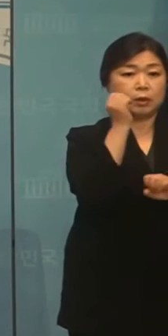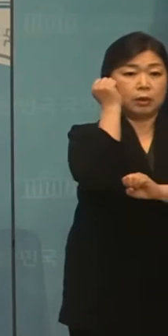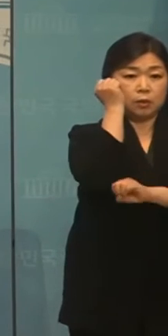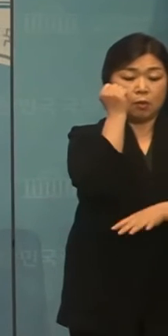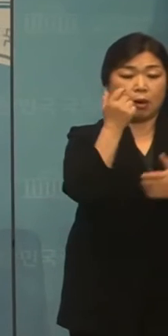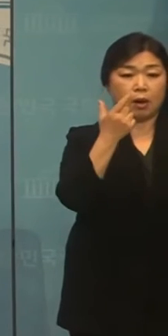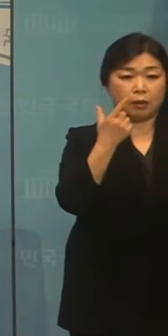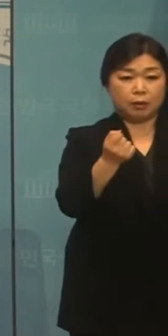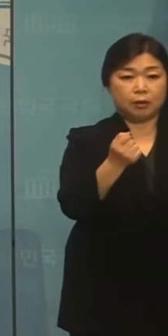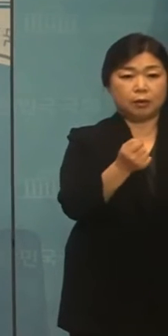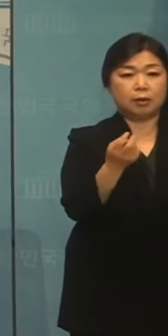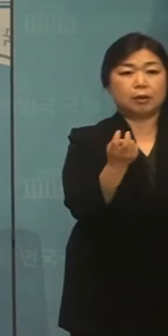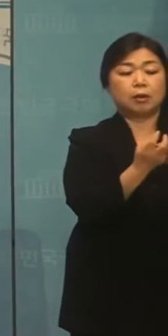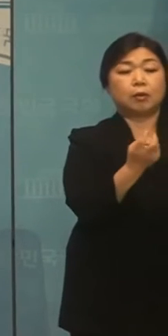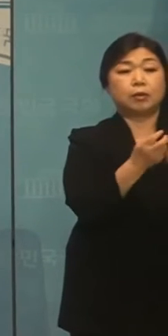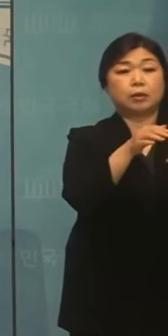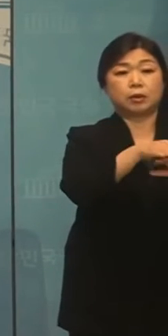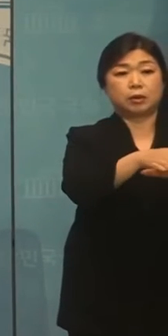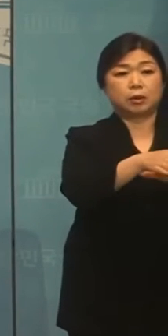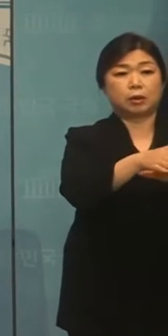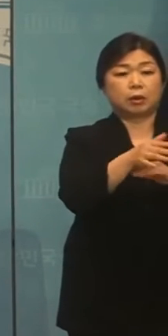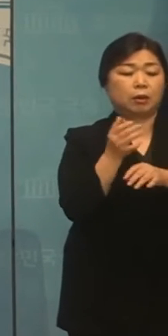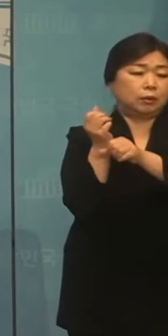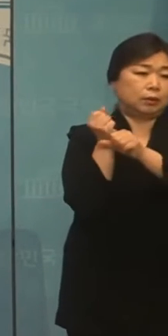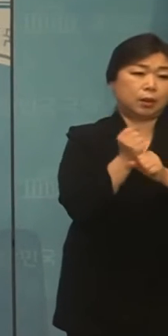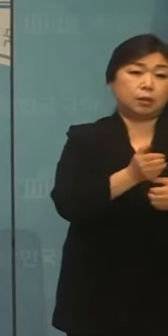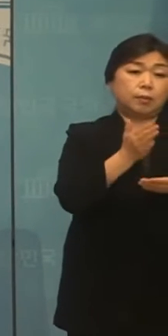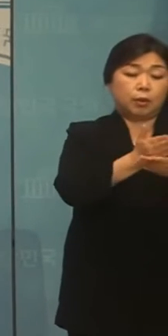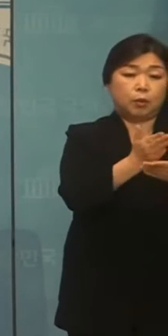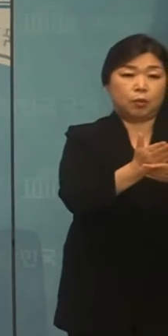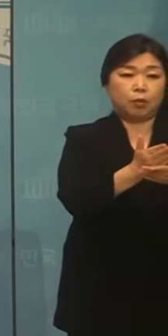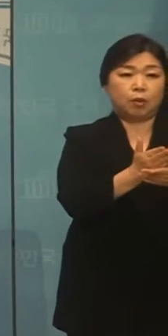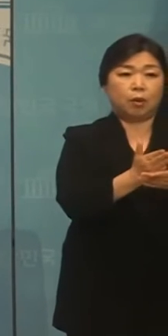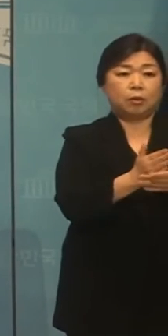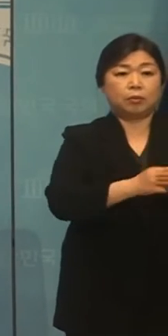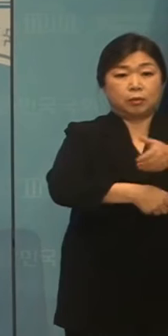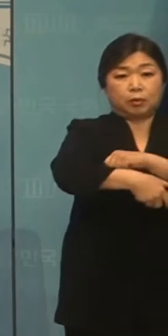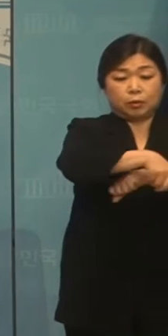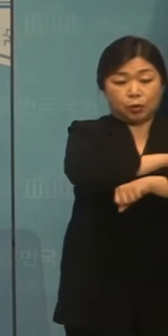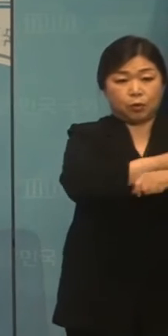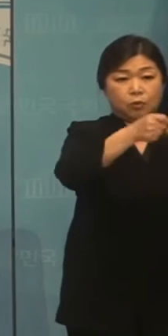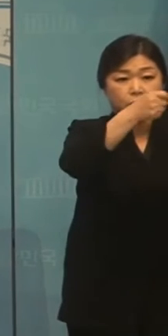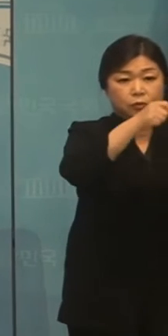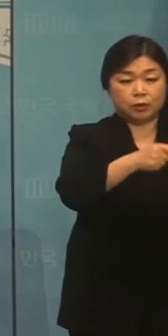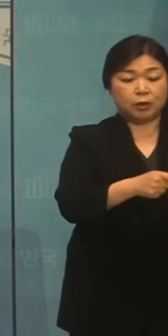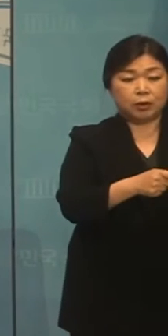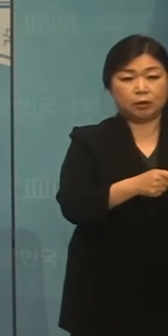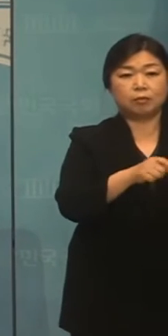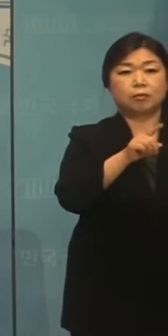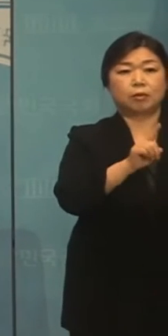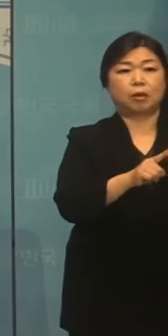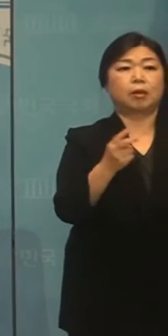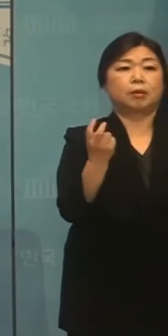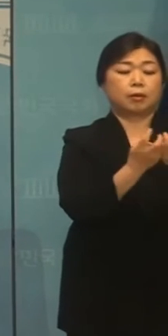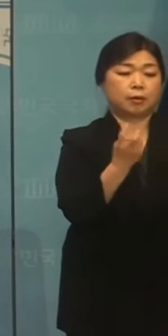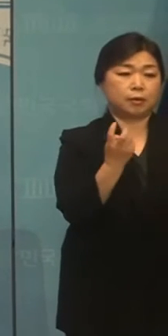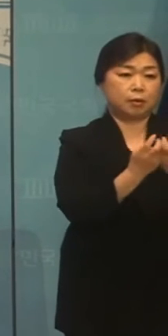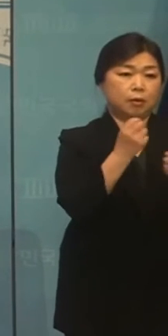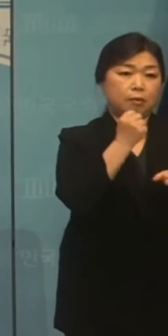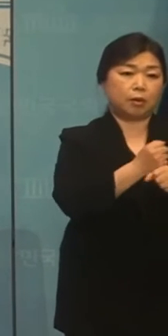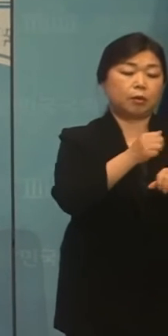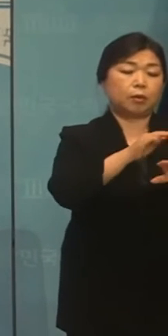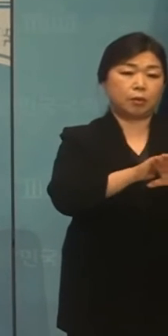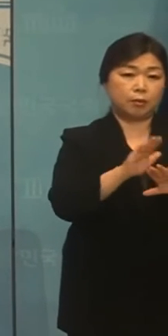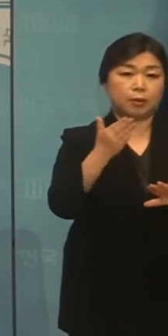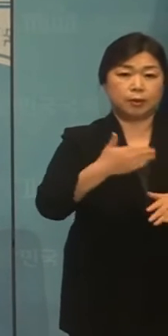같은 형식에 얽매이지 말고 적극적이고 구체적인 대책을